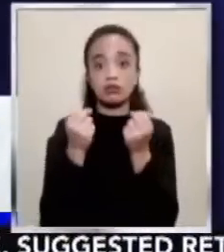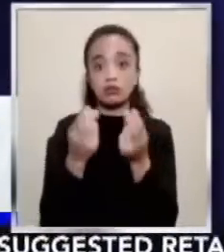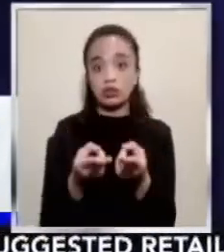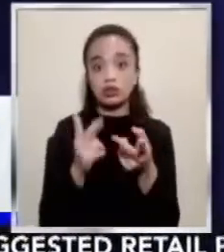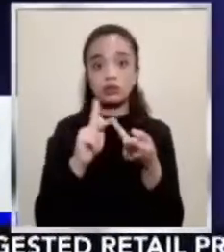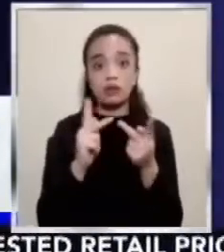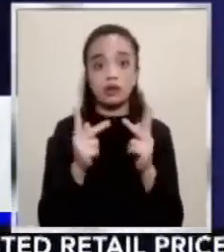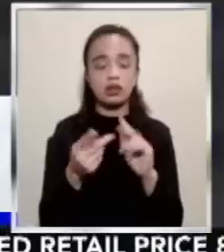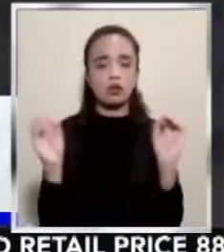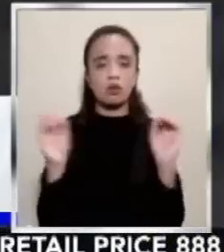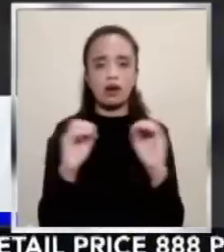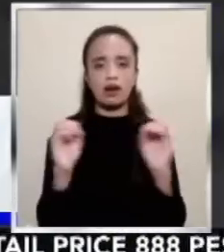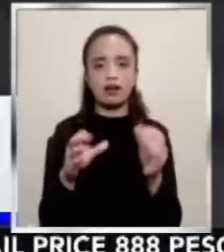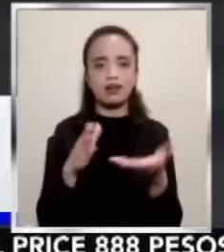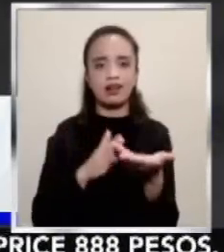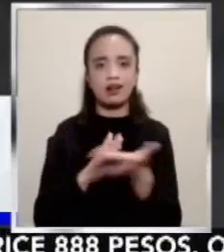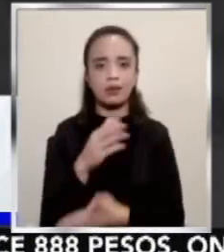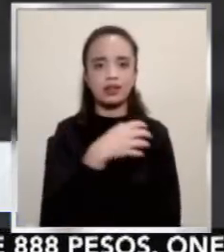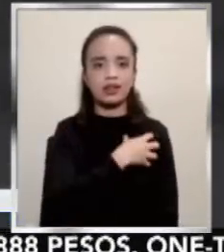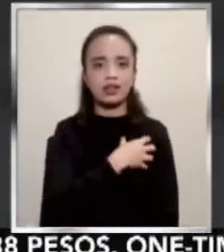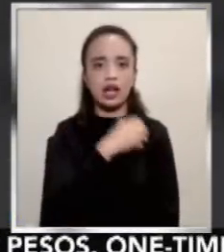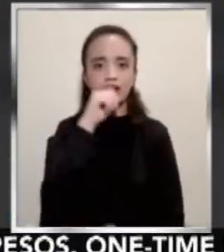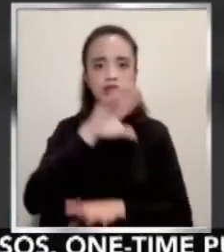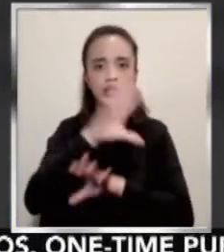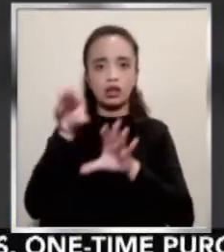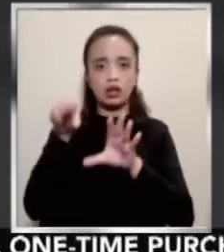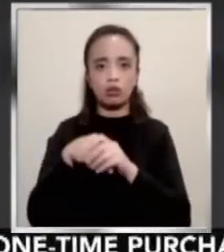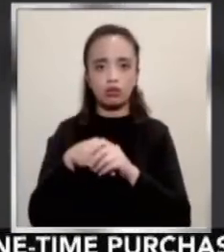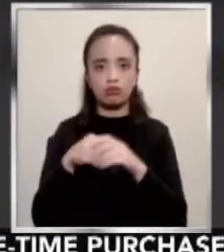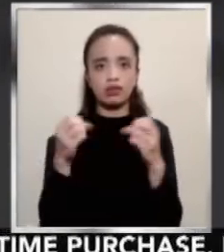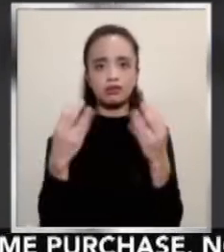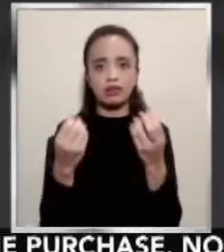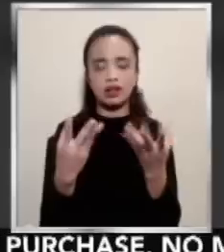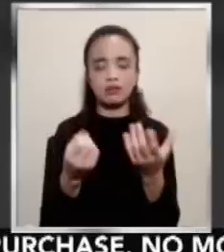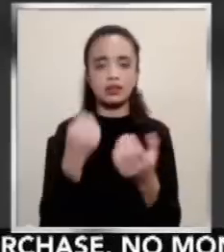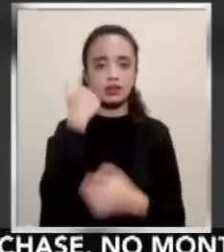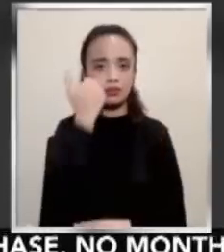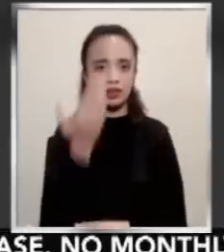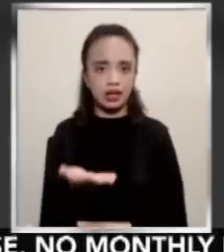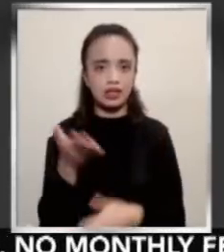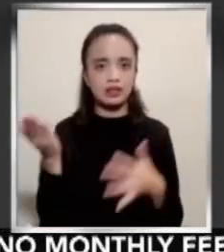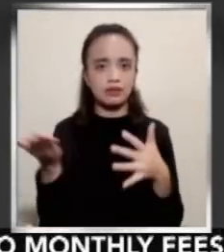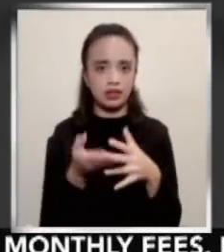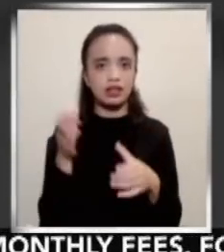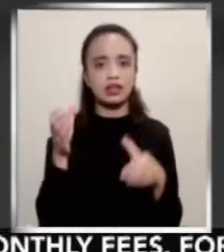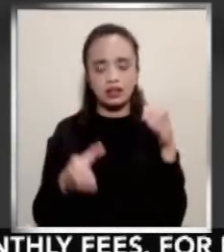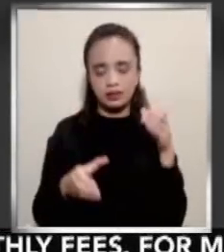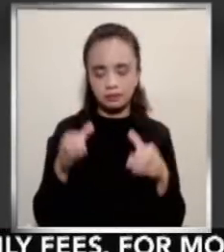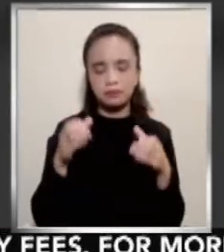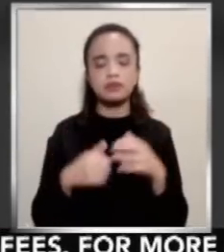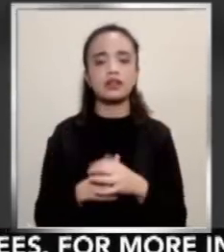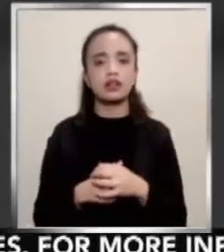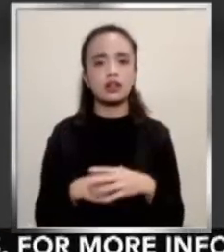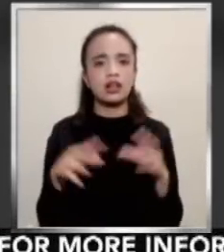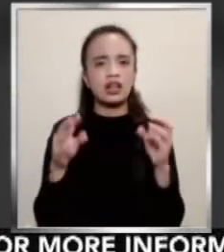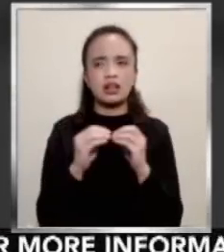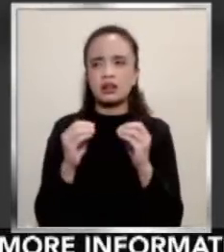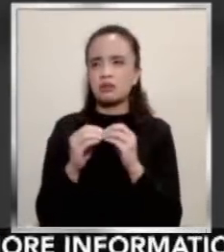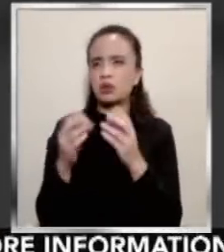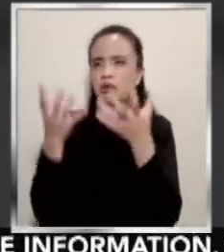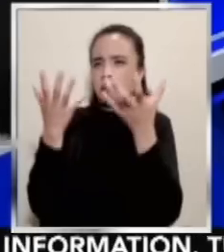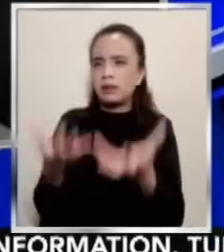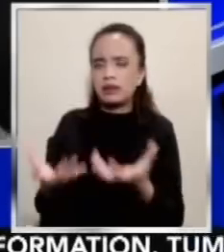mga pulis na hindi isama ang multiple homicide sa isinampang asunto. Mas mabigat kasi ang penalty kung may